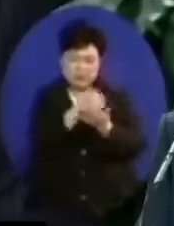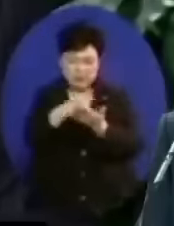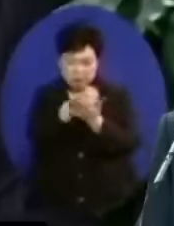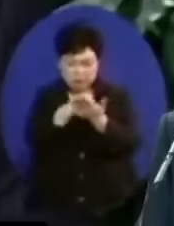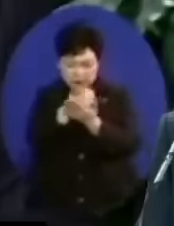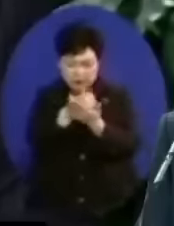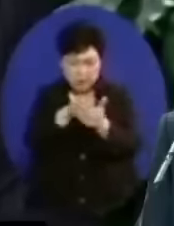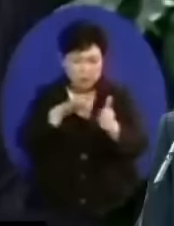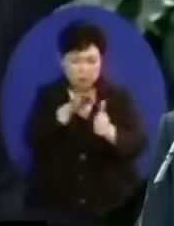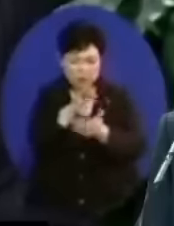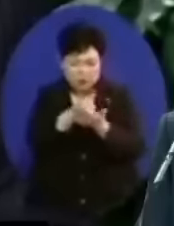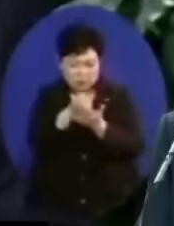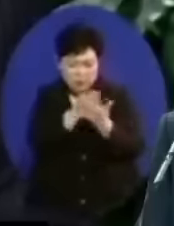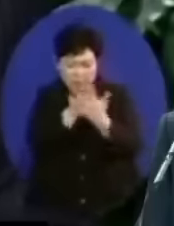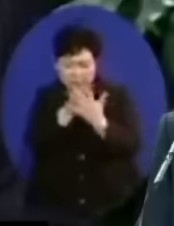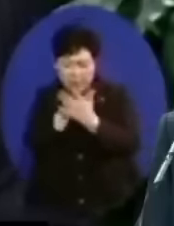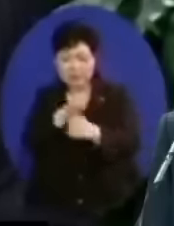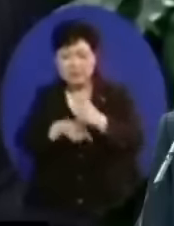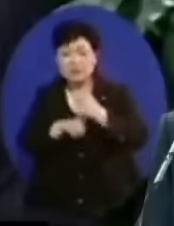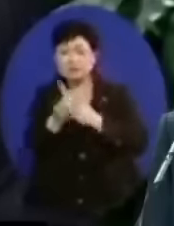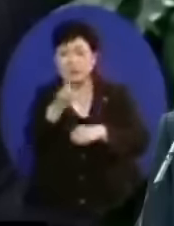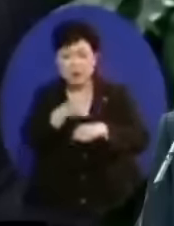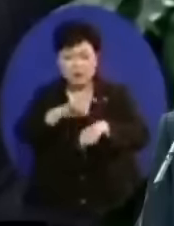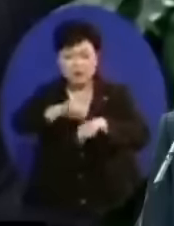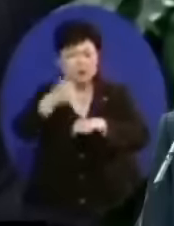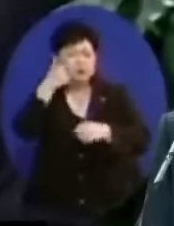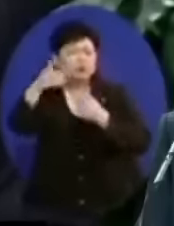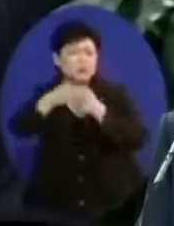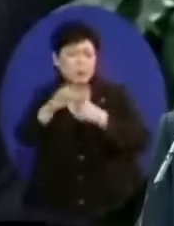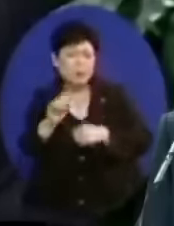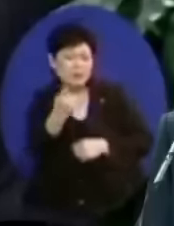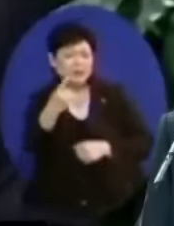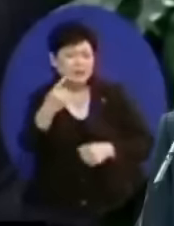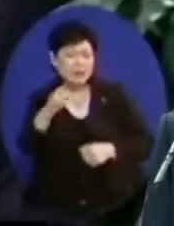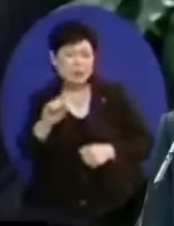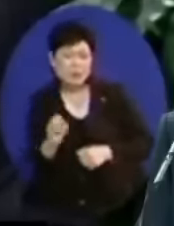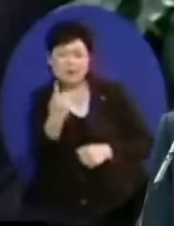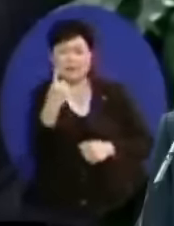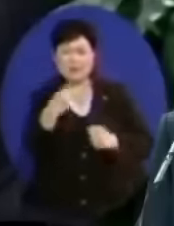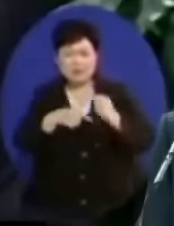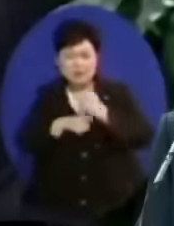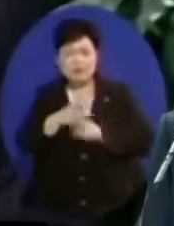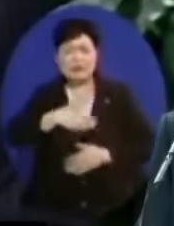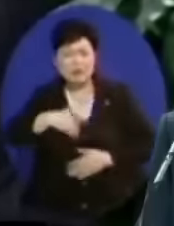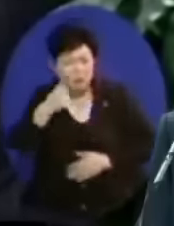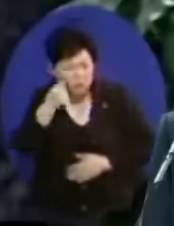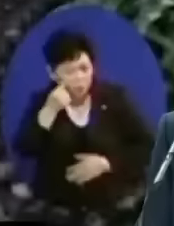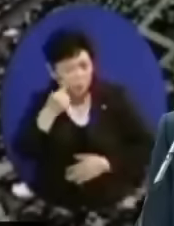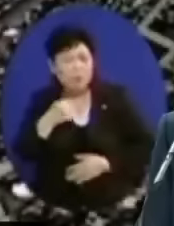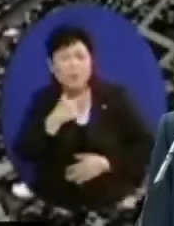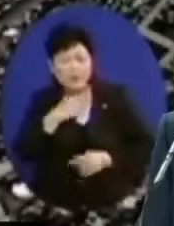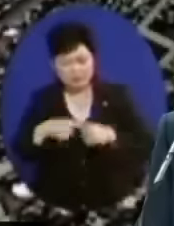하는 것은 이 재앙이 무엇 때문에 오는가, 누구 때문에 오는가 그 이유를 알려고 하는 것입니다.